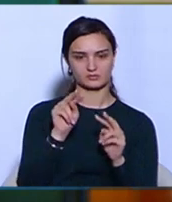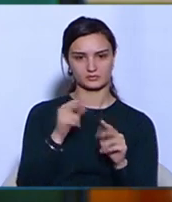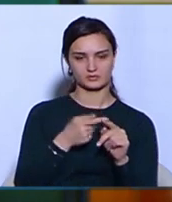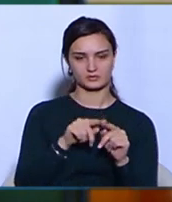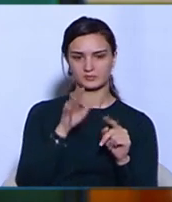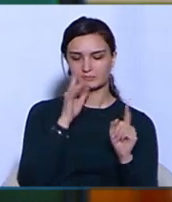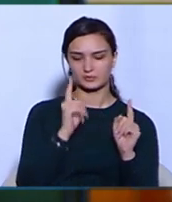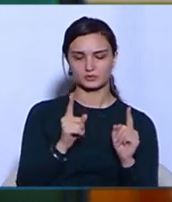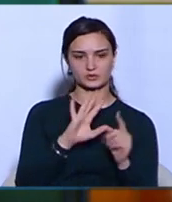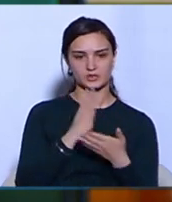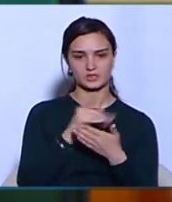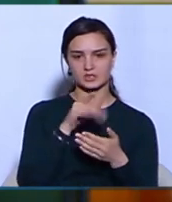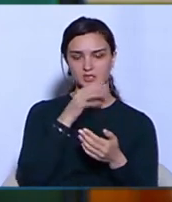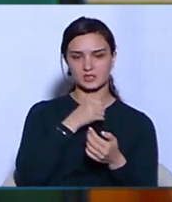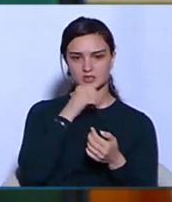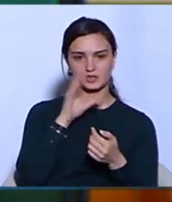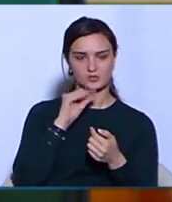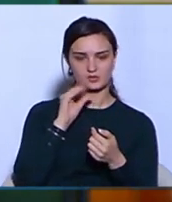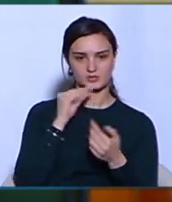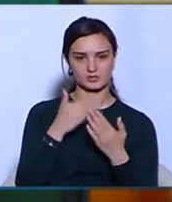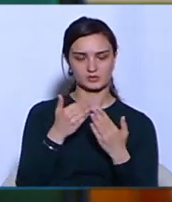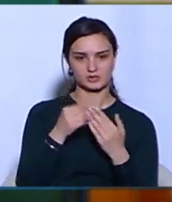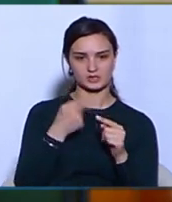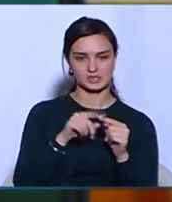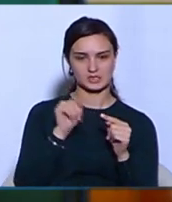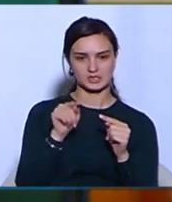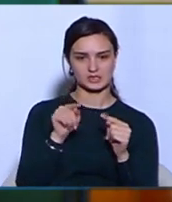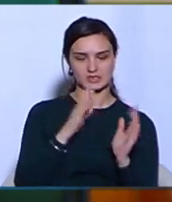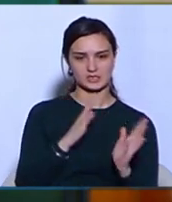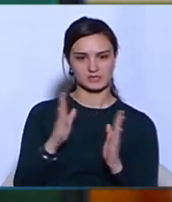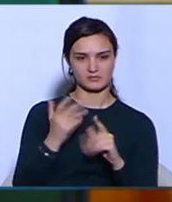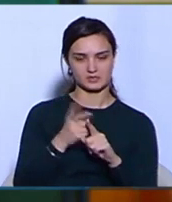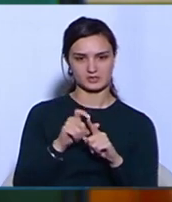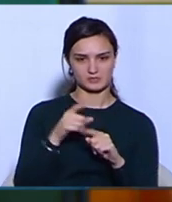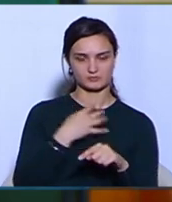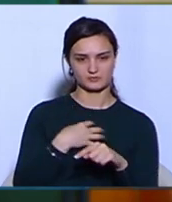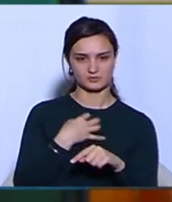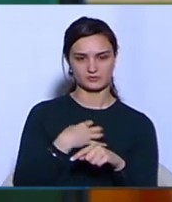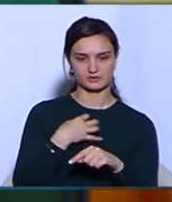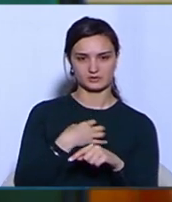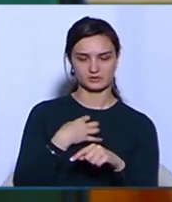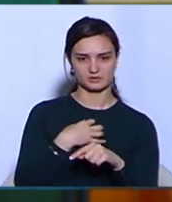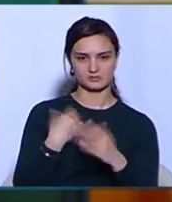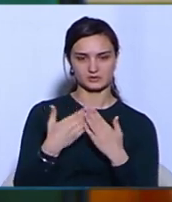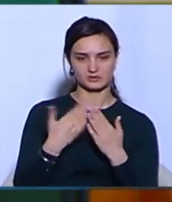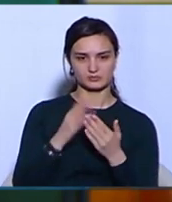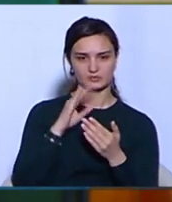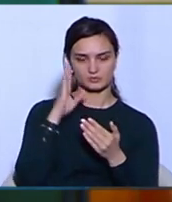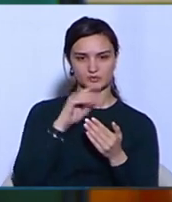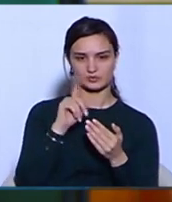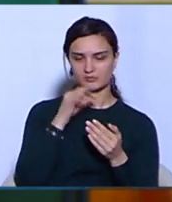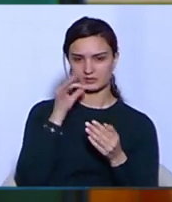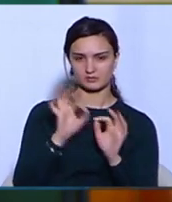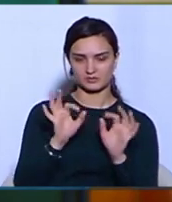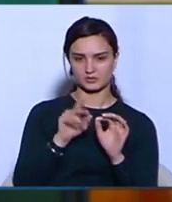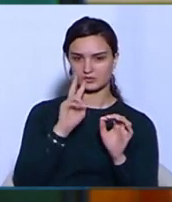ეს პერიოდი არ არის ის ასაკი, როდესაც ესეთი ოპოზიციური ქცევები ძალიან წამყვანია ხოლმე. მაგალითად, შეიძლება რომ ეთქვა, რომ ეს